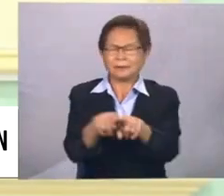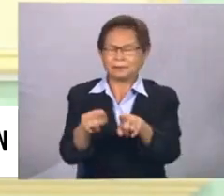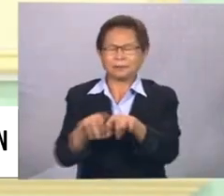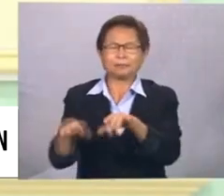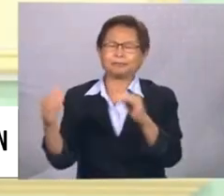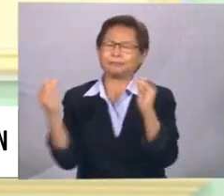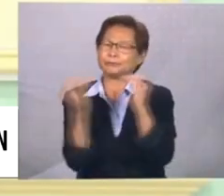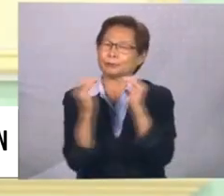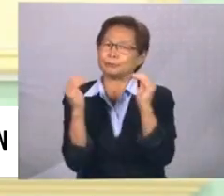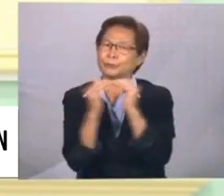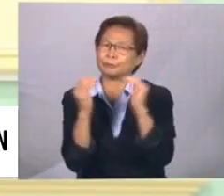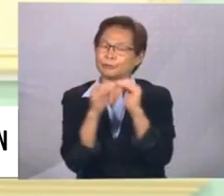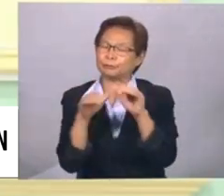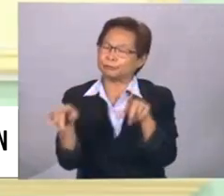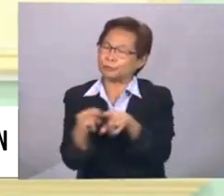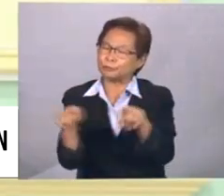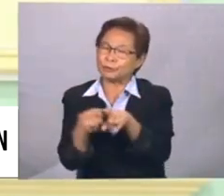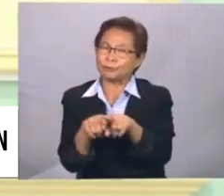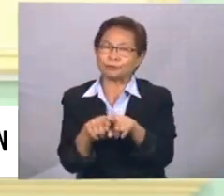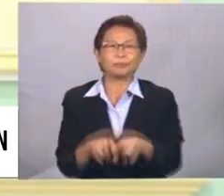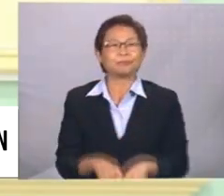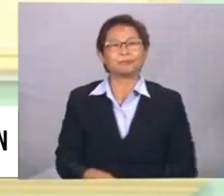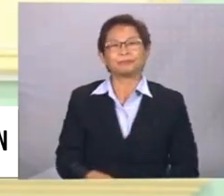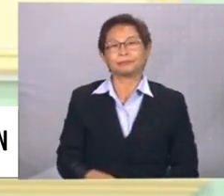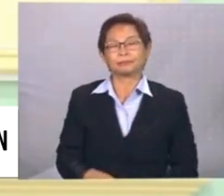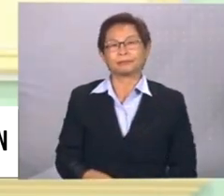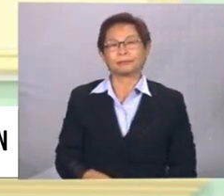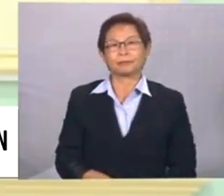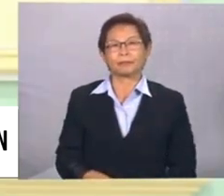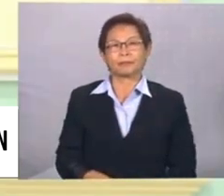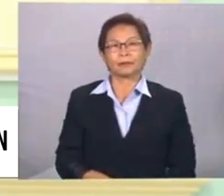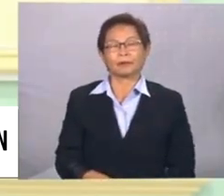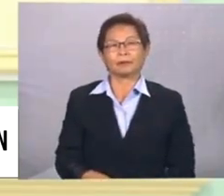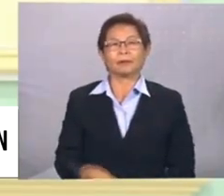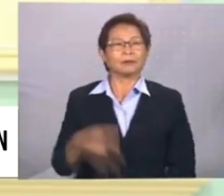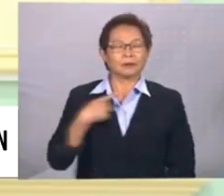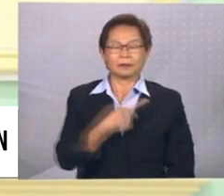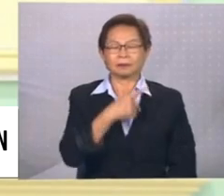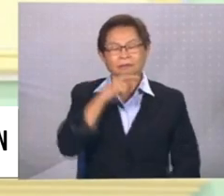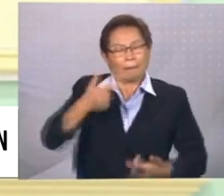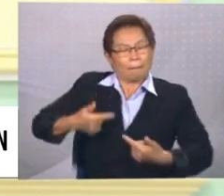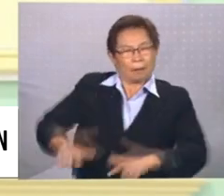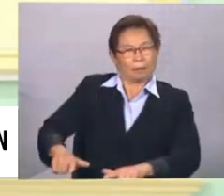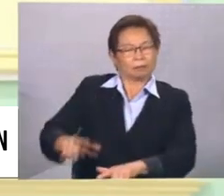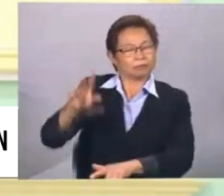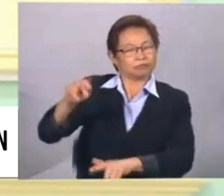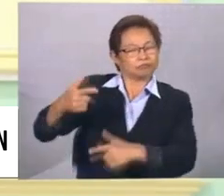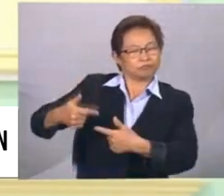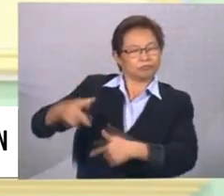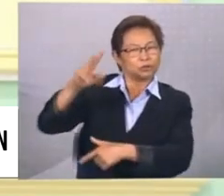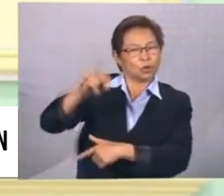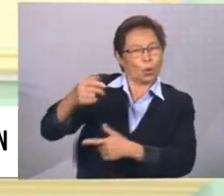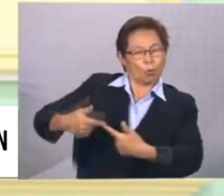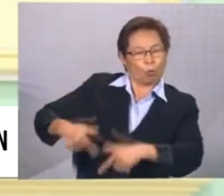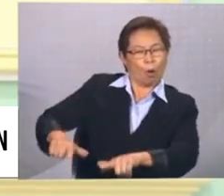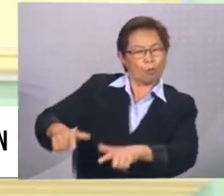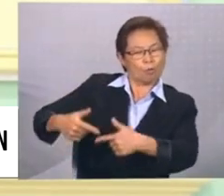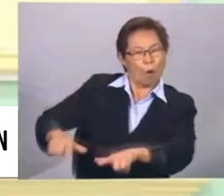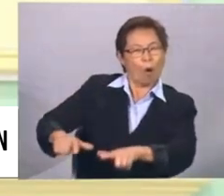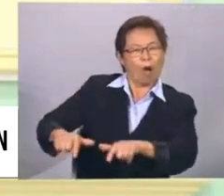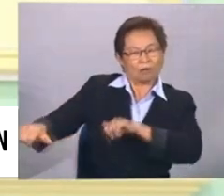penguasaan undang-undang seperti ini oleh itu kita tidak benarkan activity itu dijalankan